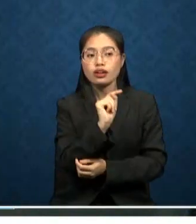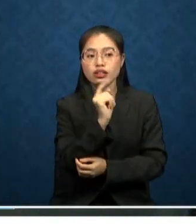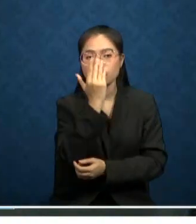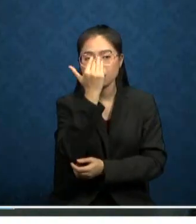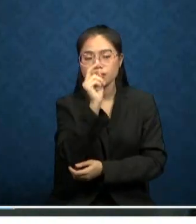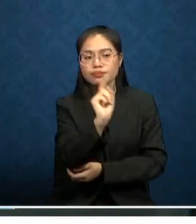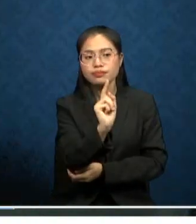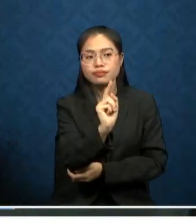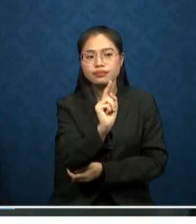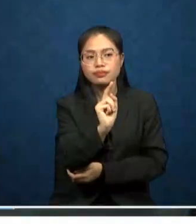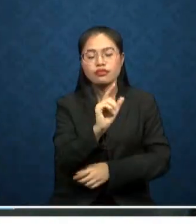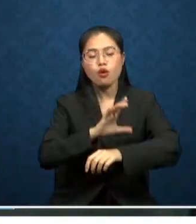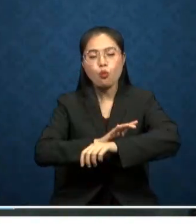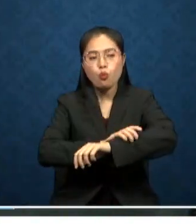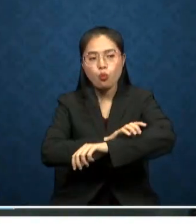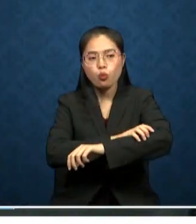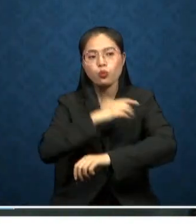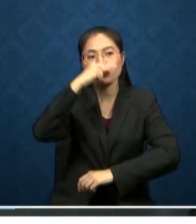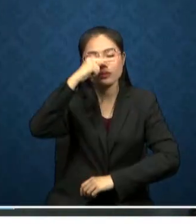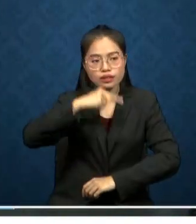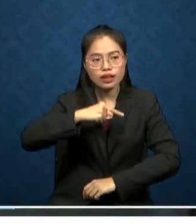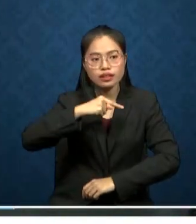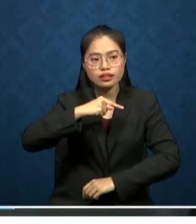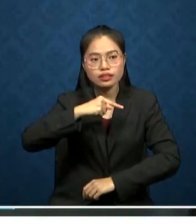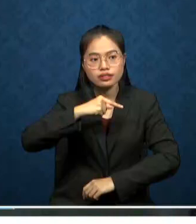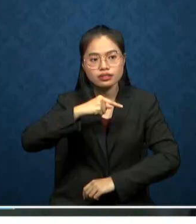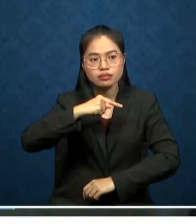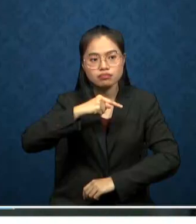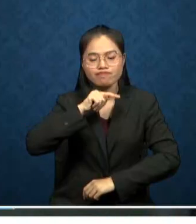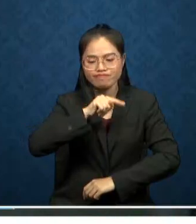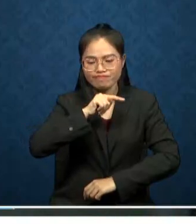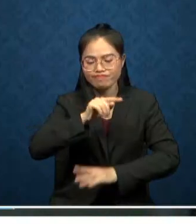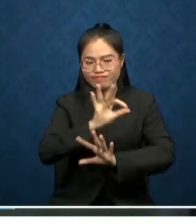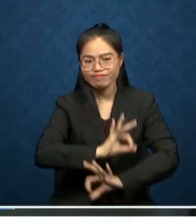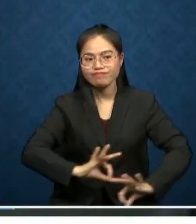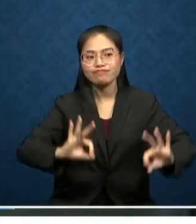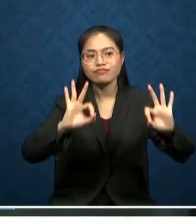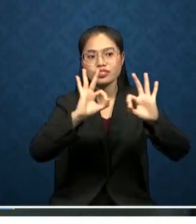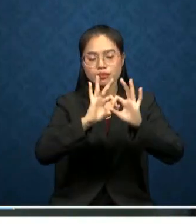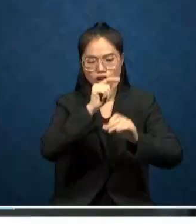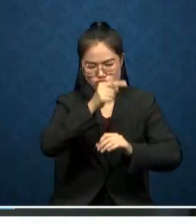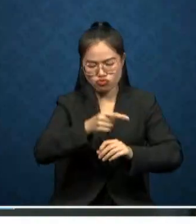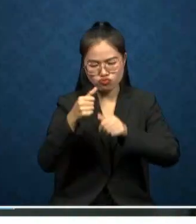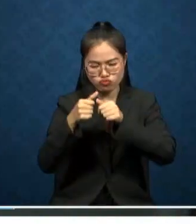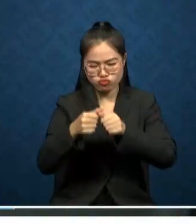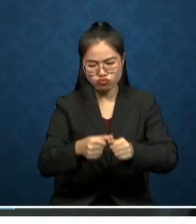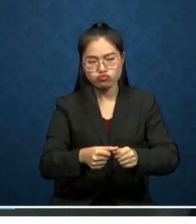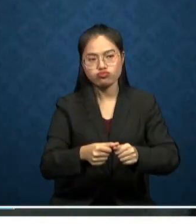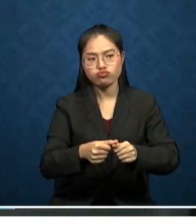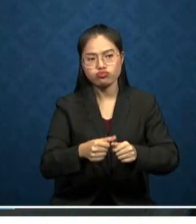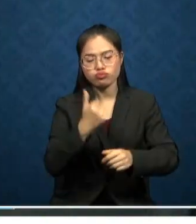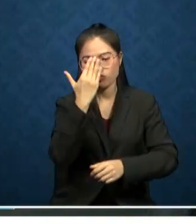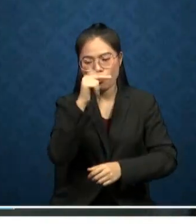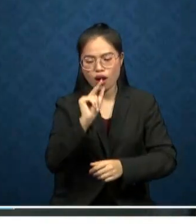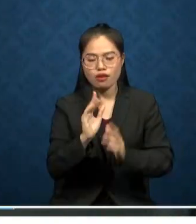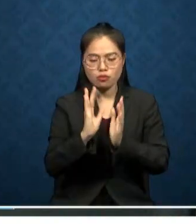ว่านวดไทยมีความจำเป็นที่จะต้องดำรงอยู่เพราะผู้